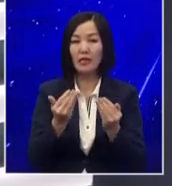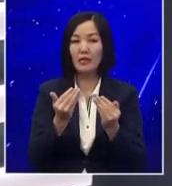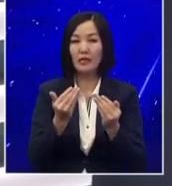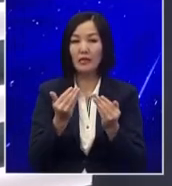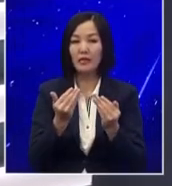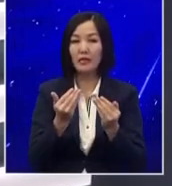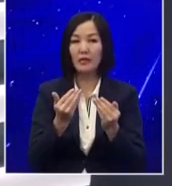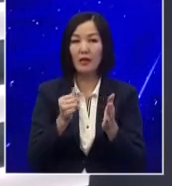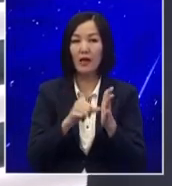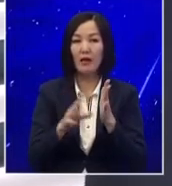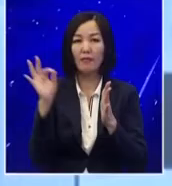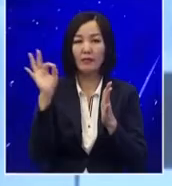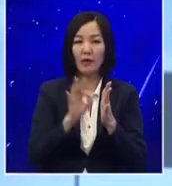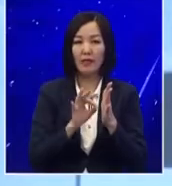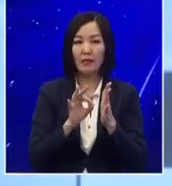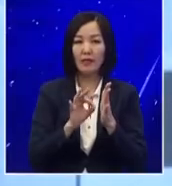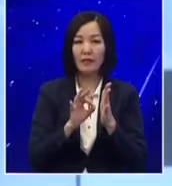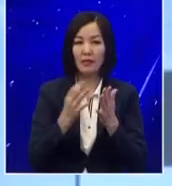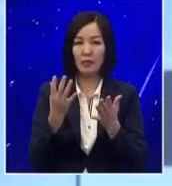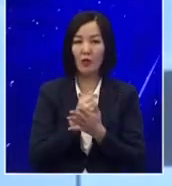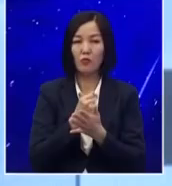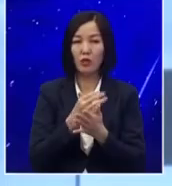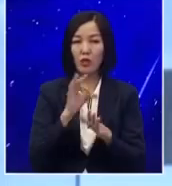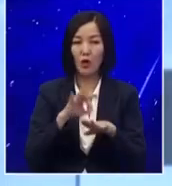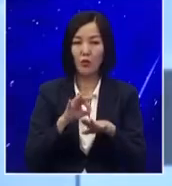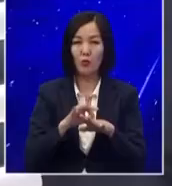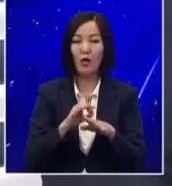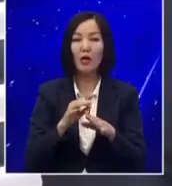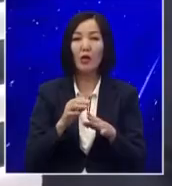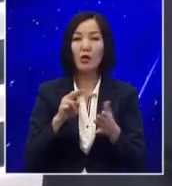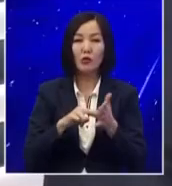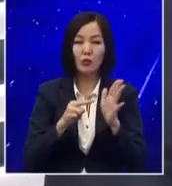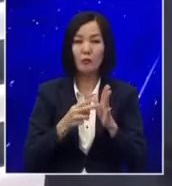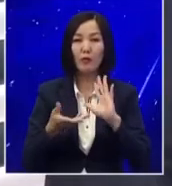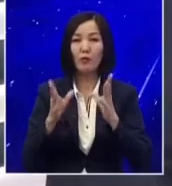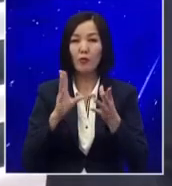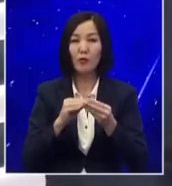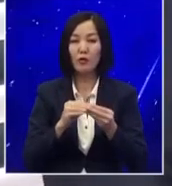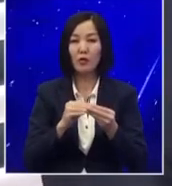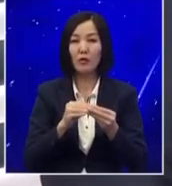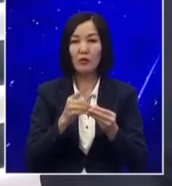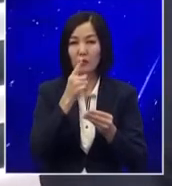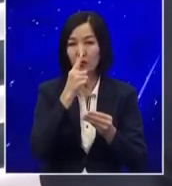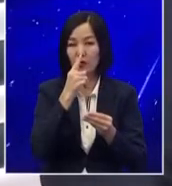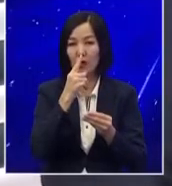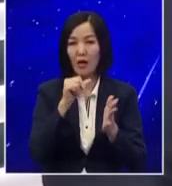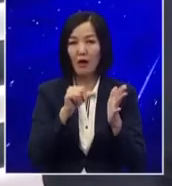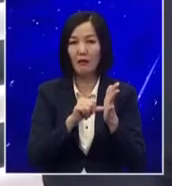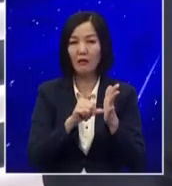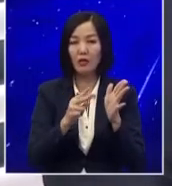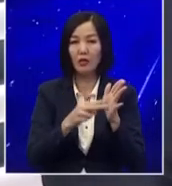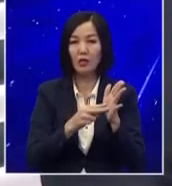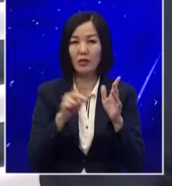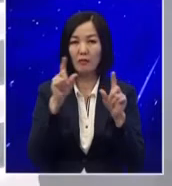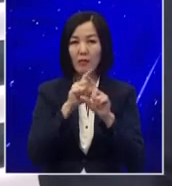системаның өзі 60%-дан көп тауып жатыр. Планымызда енді бұйырса бір 6-7